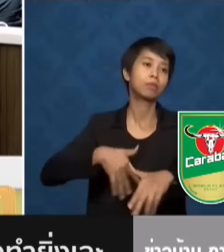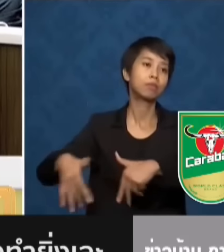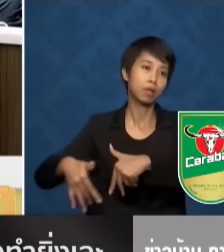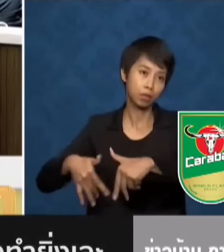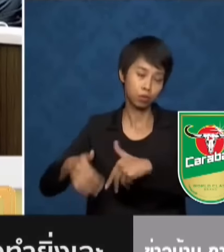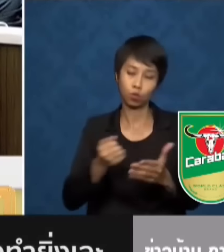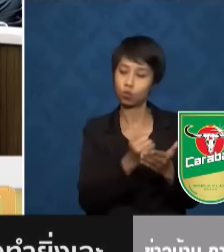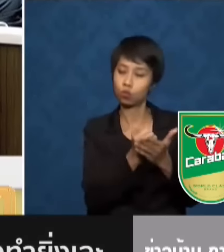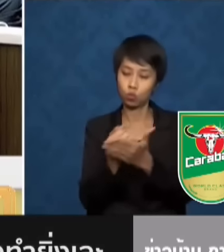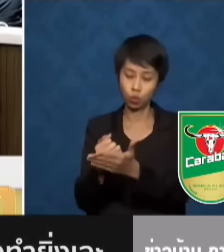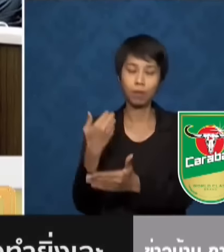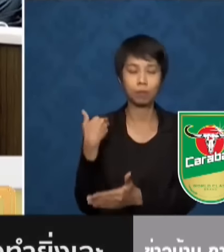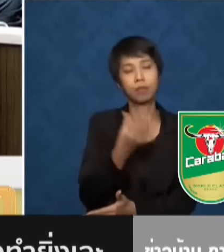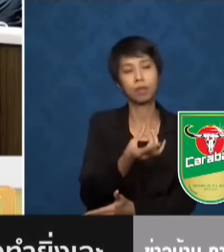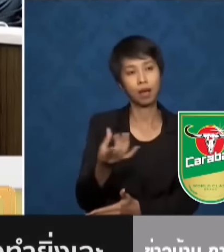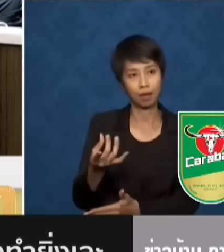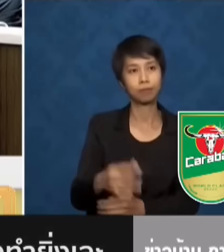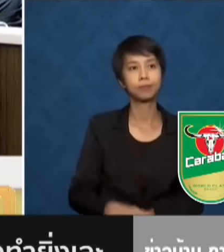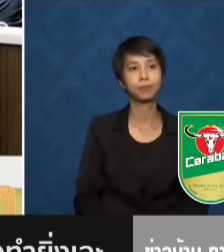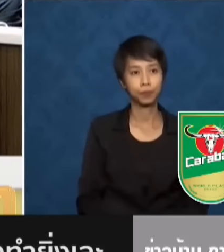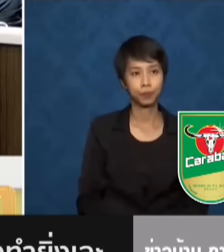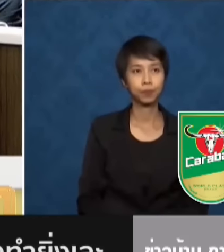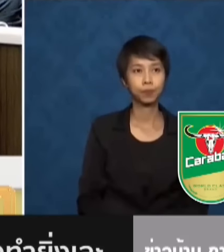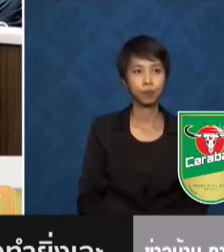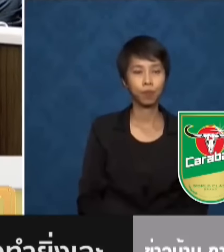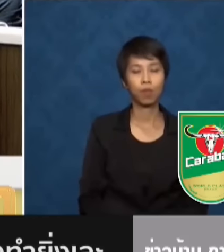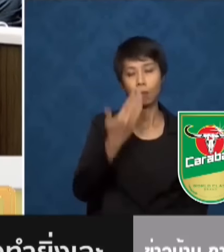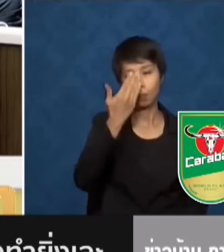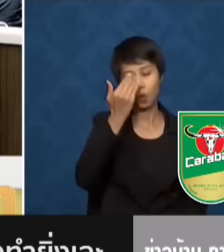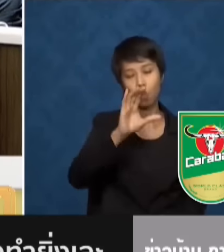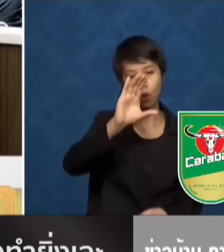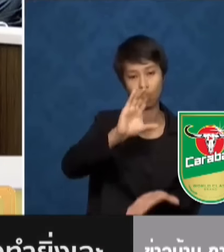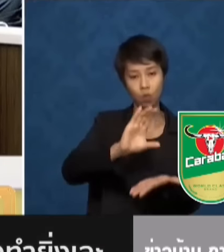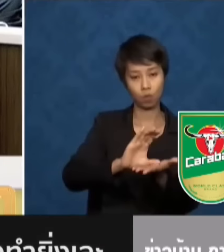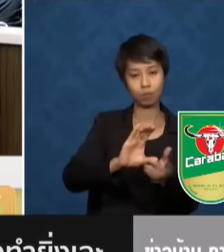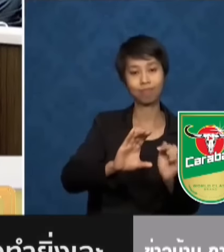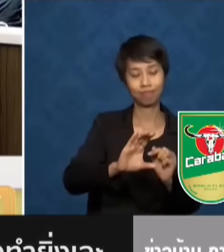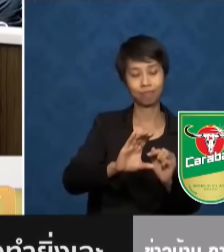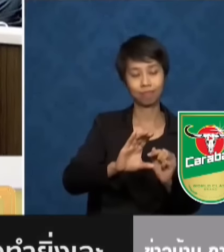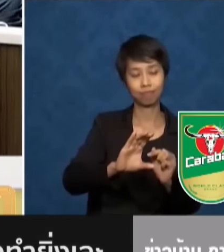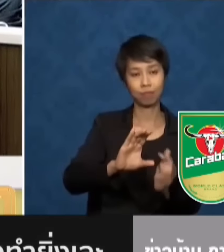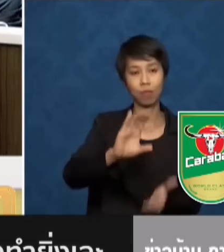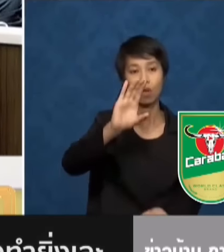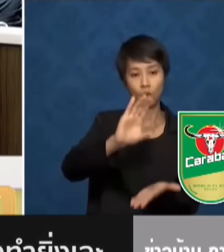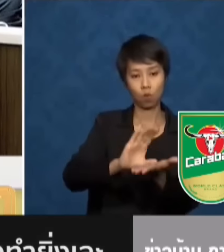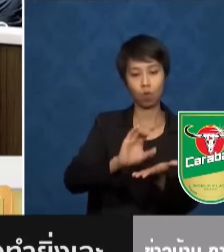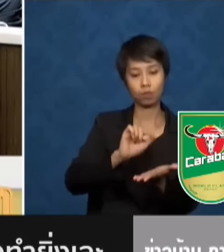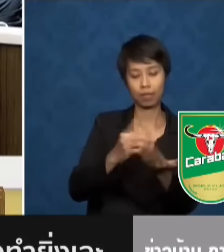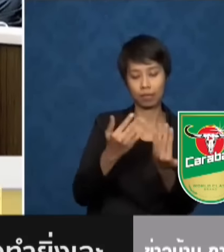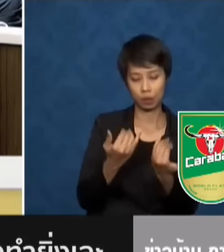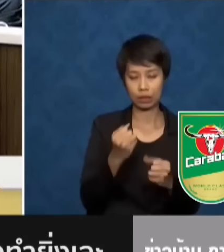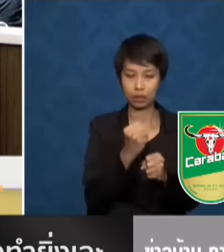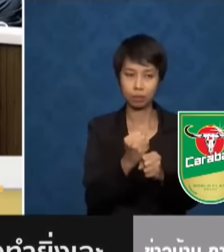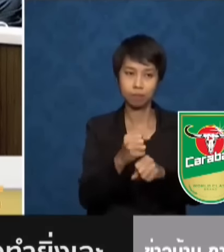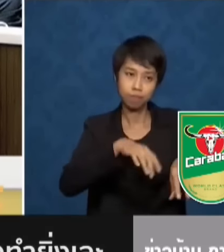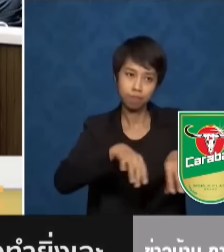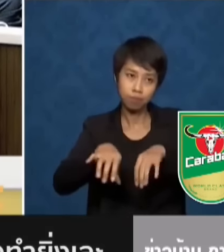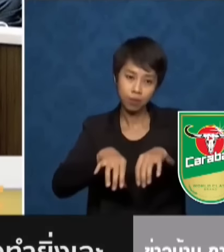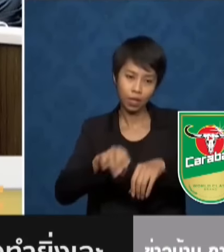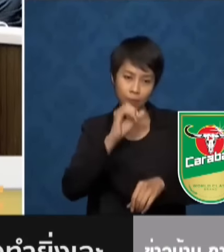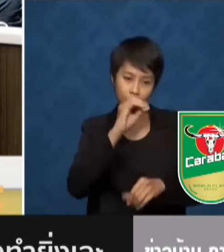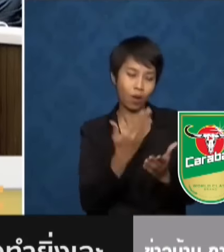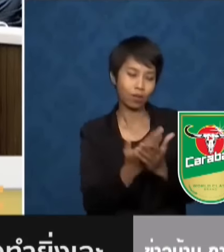ช่เพิ่งมาทำหรือทำในอีก6เดือนข้างหน้าก็เลยขอถามว่าสรุปภายในไตรมาส2เนี่ยของปีนี้เนี่ยในเมื่องบประมาณออกไปแล้วจะได้เห็นมาตรการ